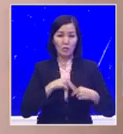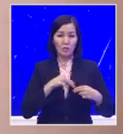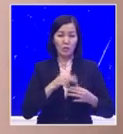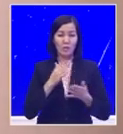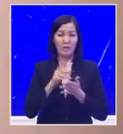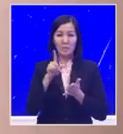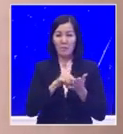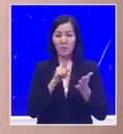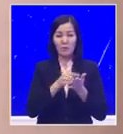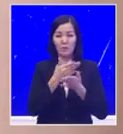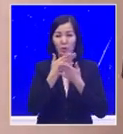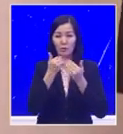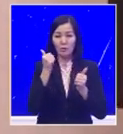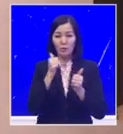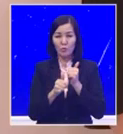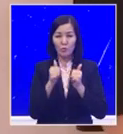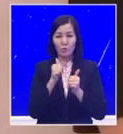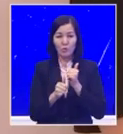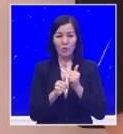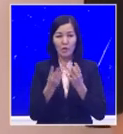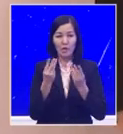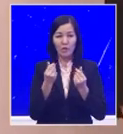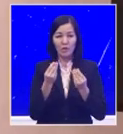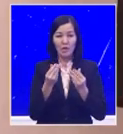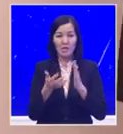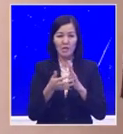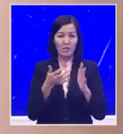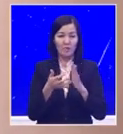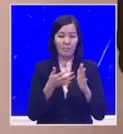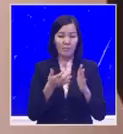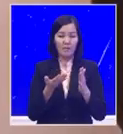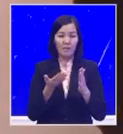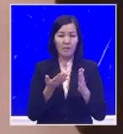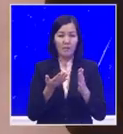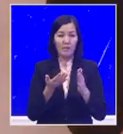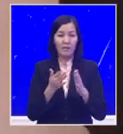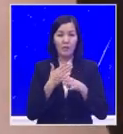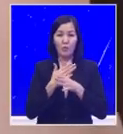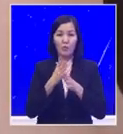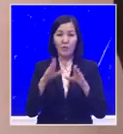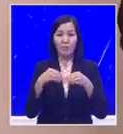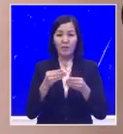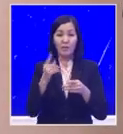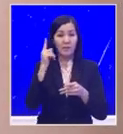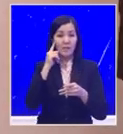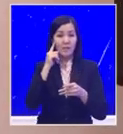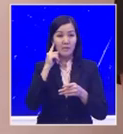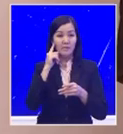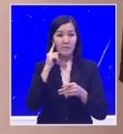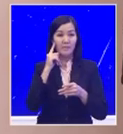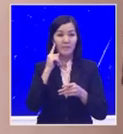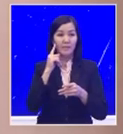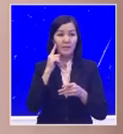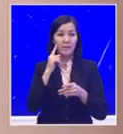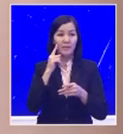ақшасын табады. Естіп, мысалы, күн көріп отырмыз. Көмек беріп отырғандарыңызды естідіңдер, сол арқылы